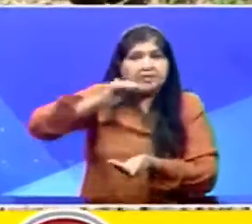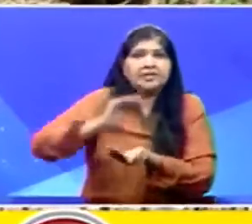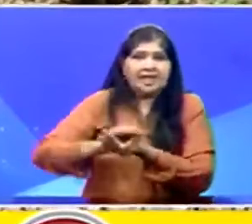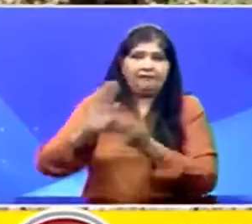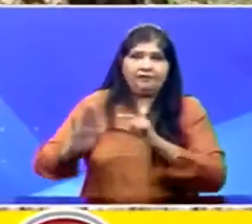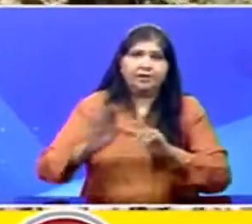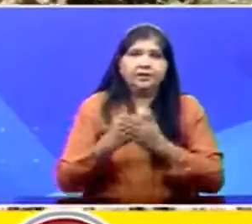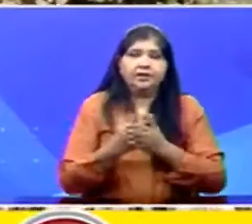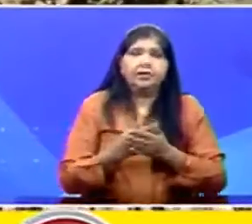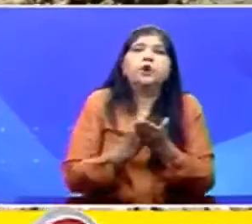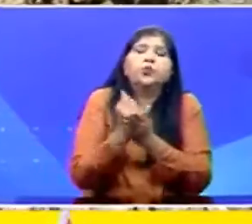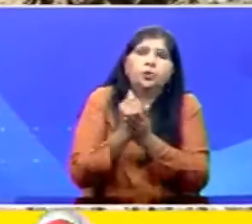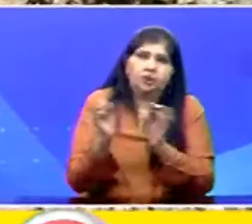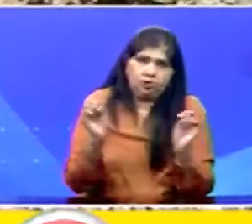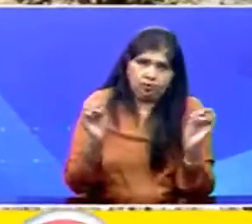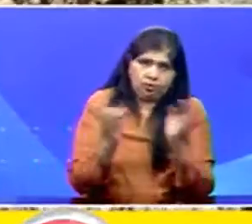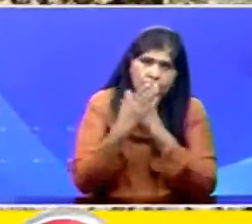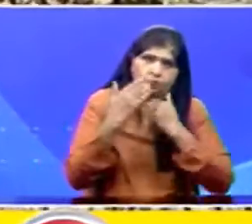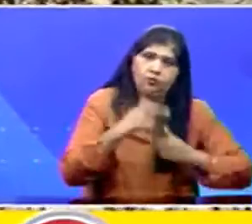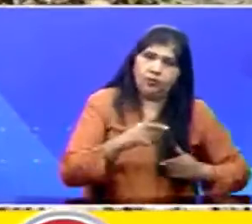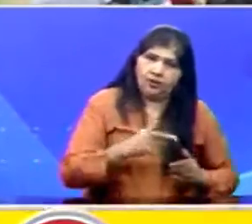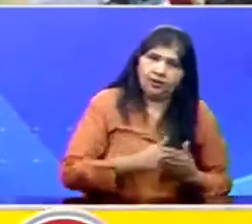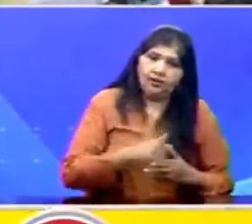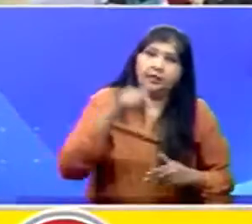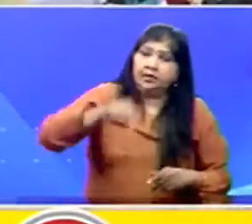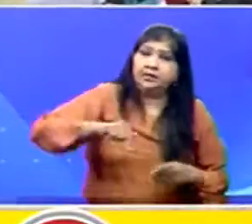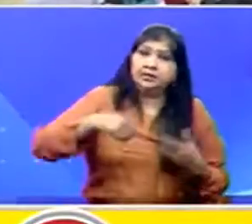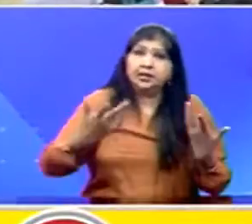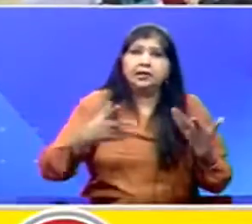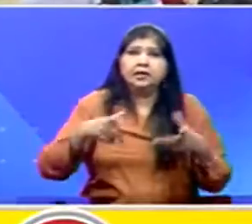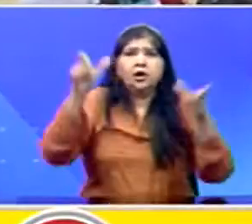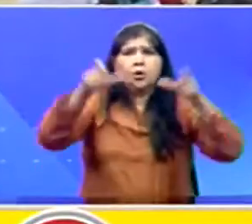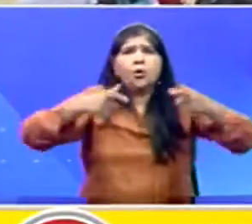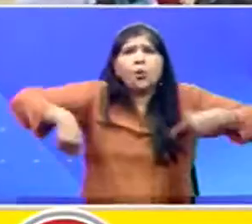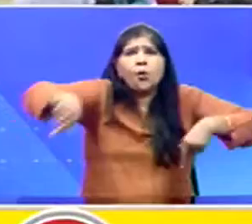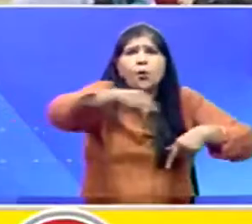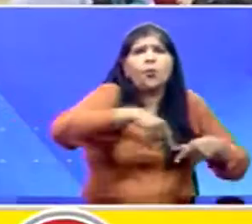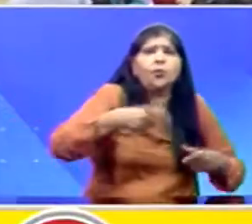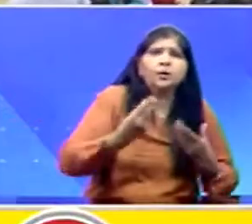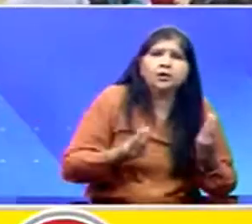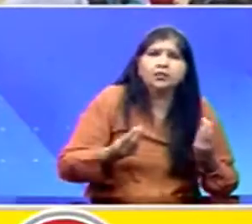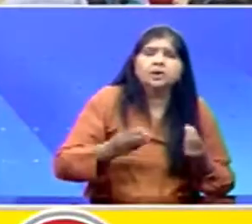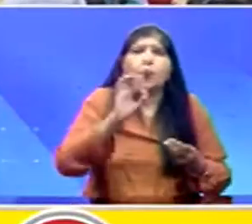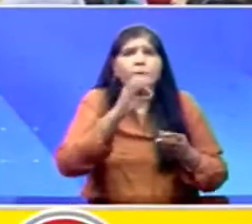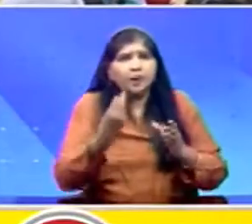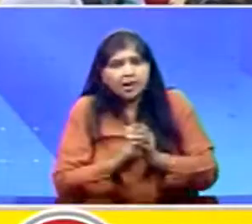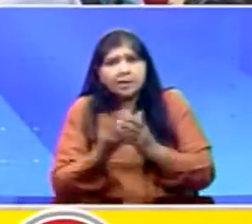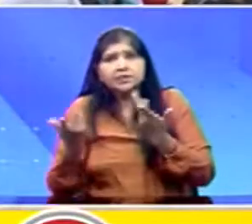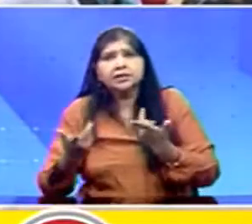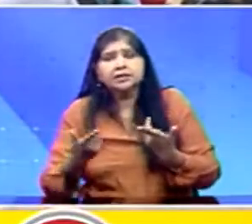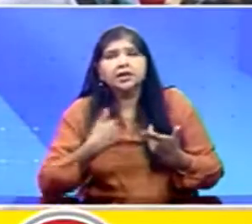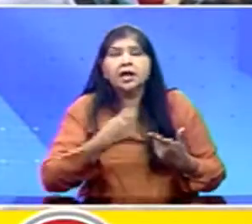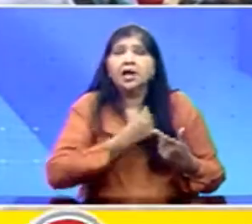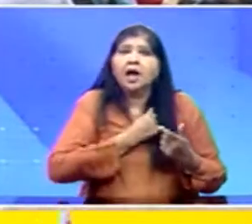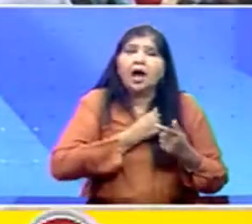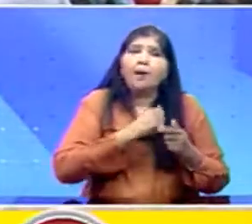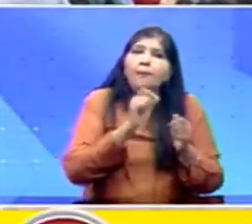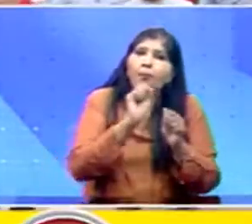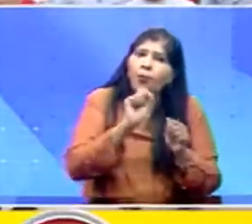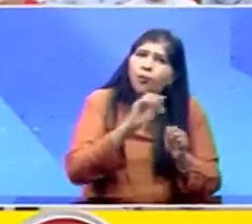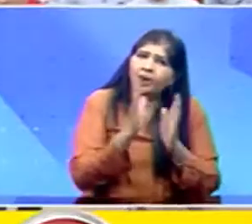प्रहास शुरू हुए हैं इसके लिए स्थानिये एजन्सियां स्वैम से भी